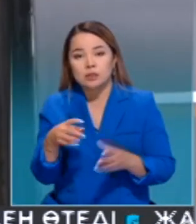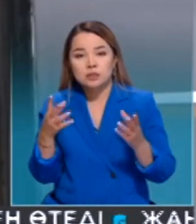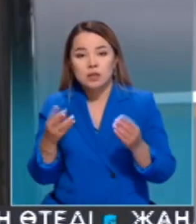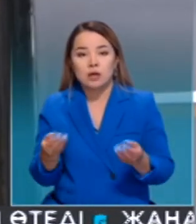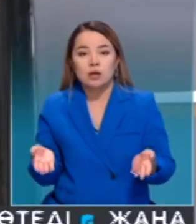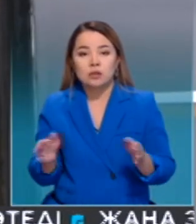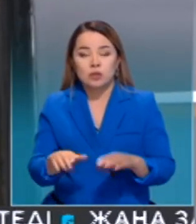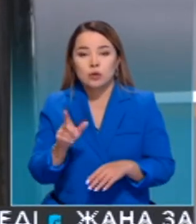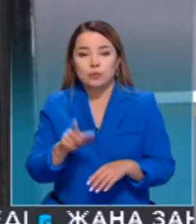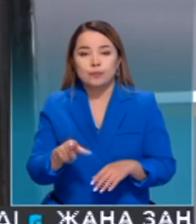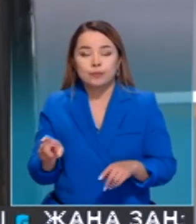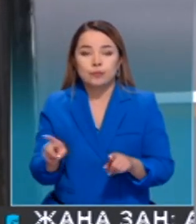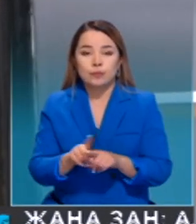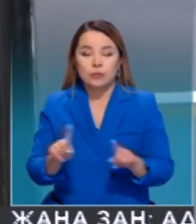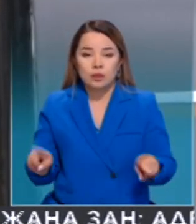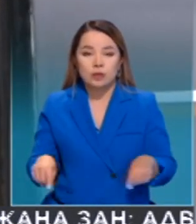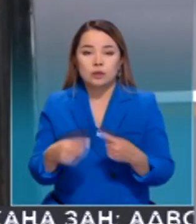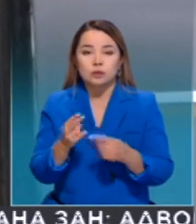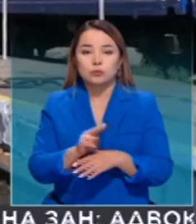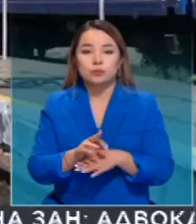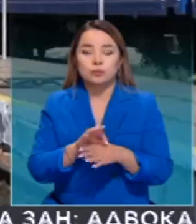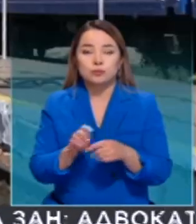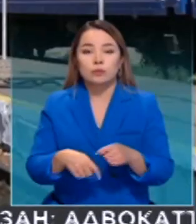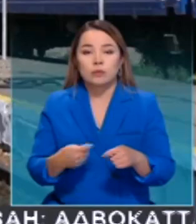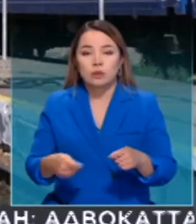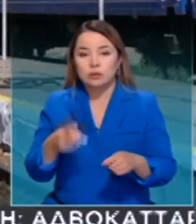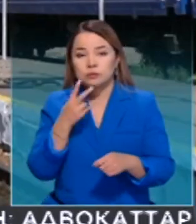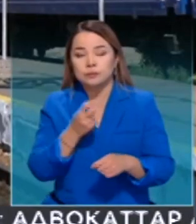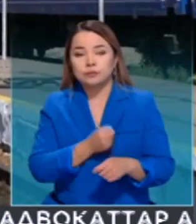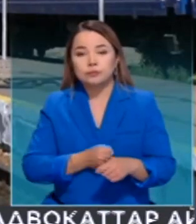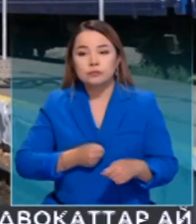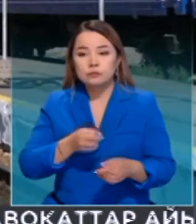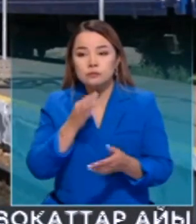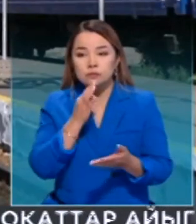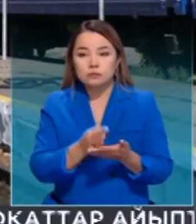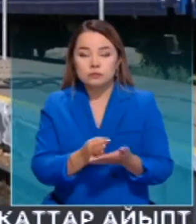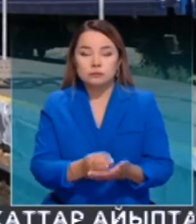қалған жұрт қалпына келтіру жұмыстары баяу жүріп жатқанына наразы.